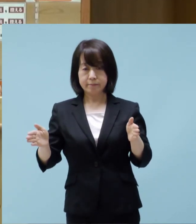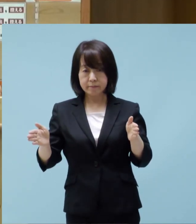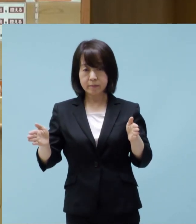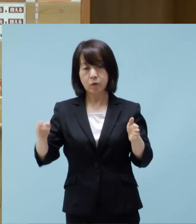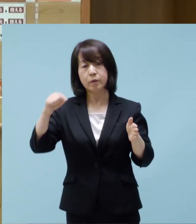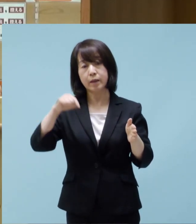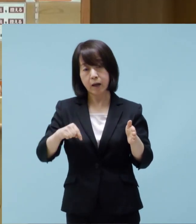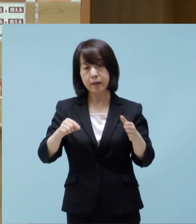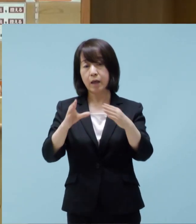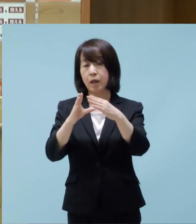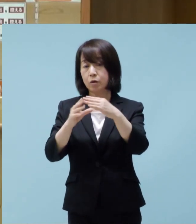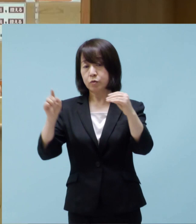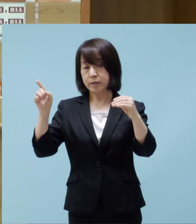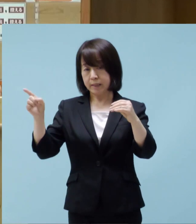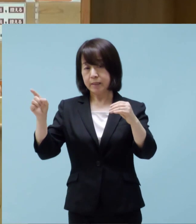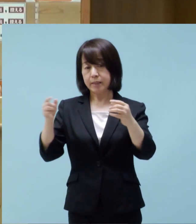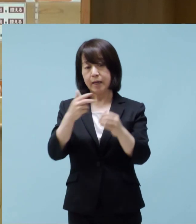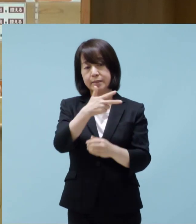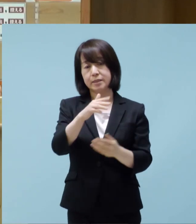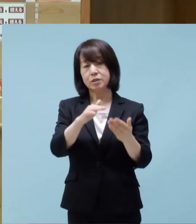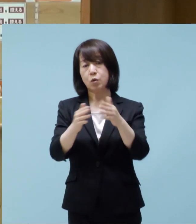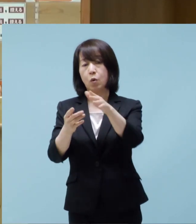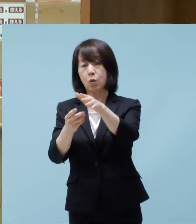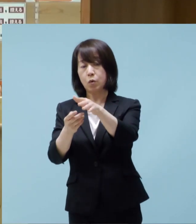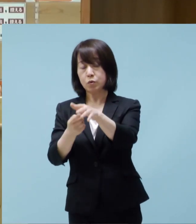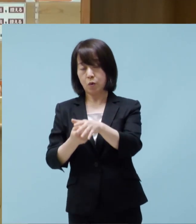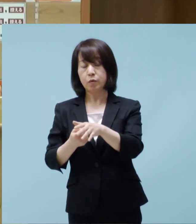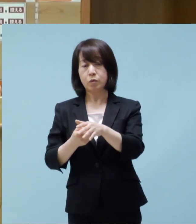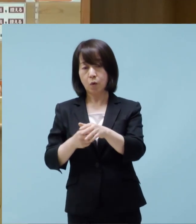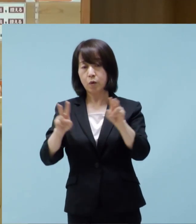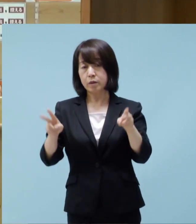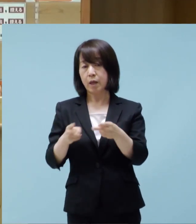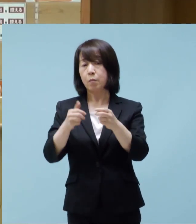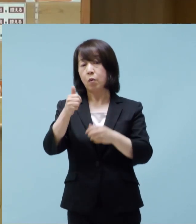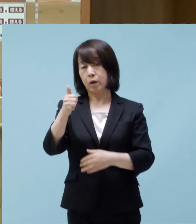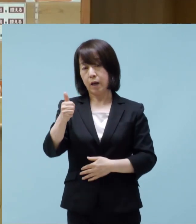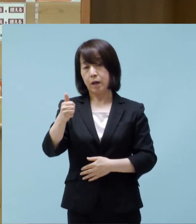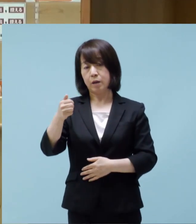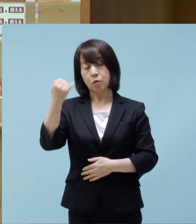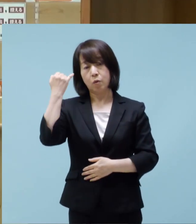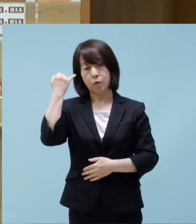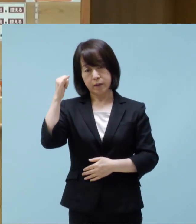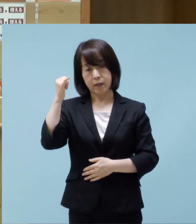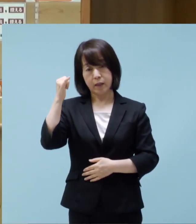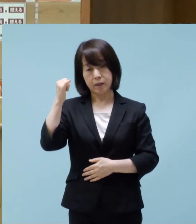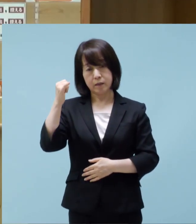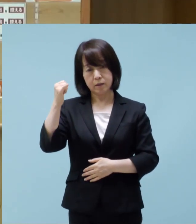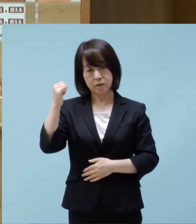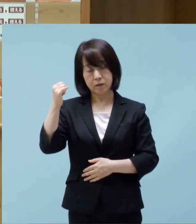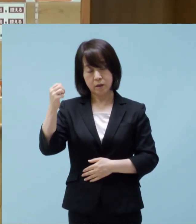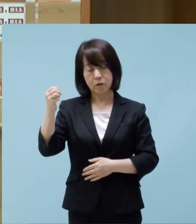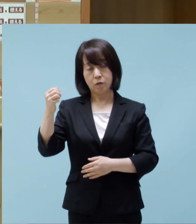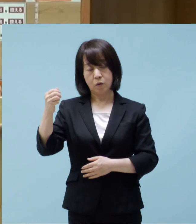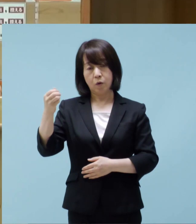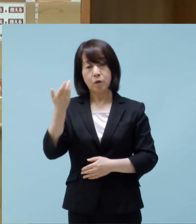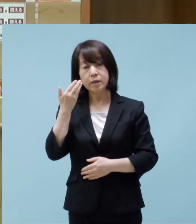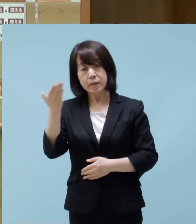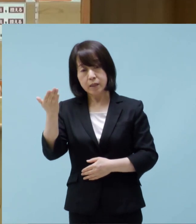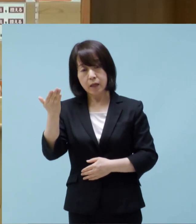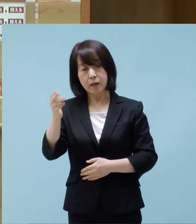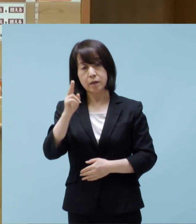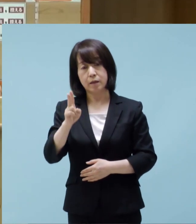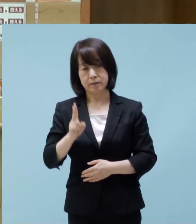市町村専門家の意見を聞いてというような、ことでしたが、国からどういった意見があったんでしょ